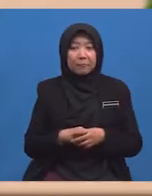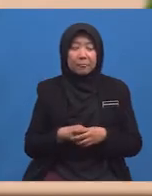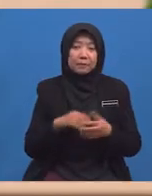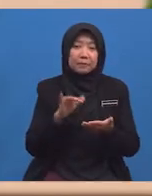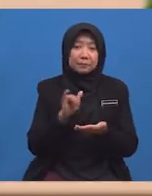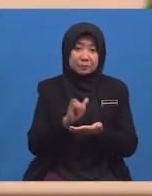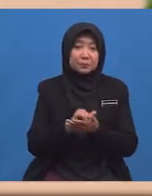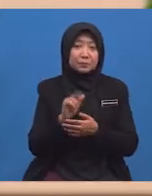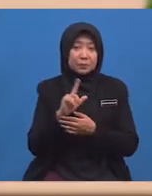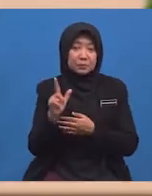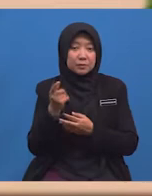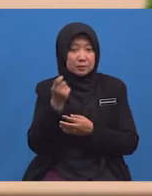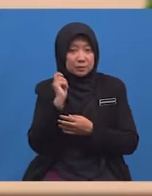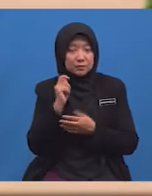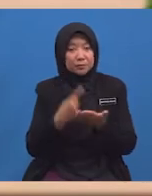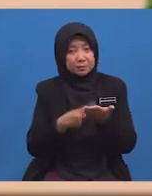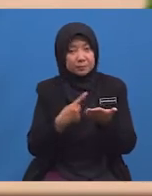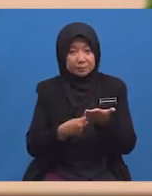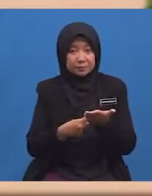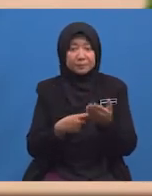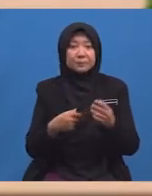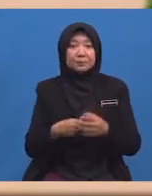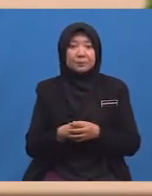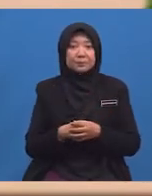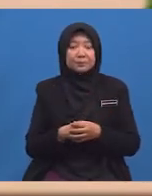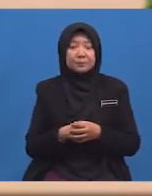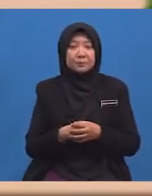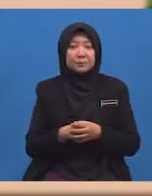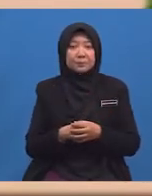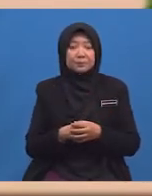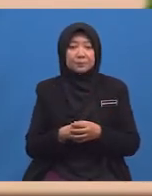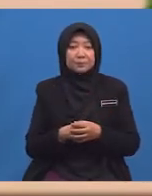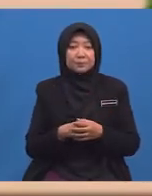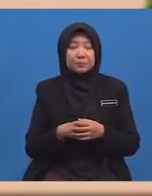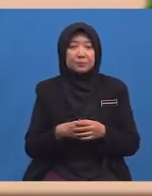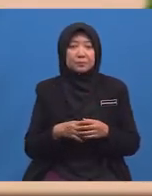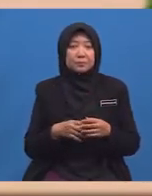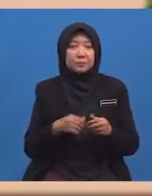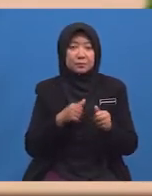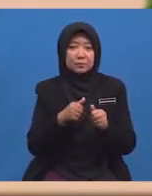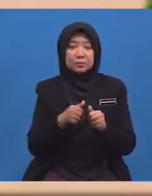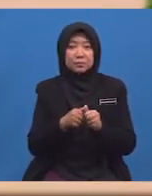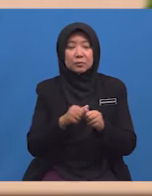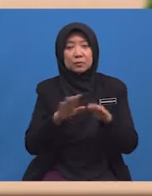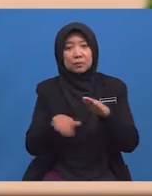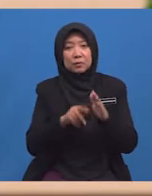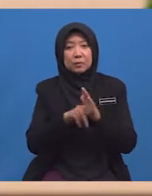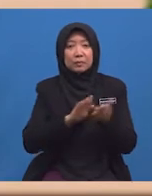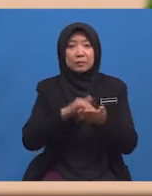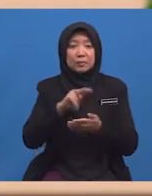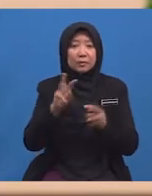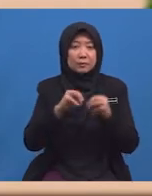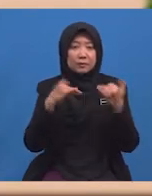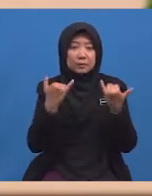Demikianlah kupasan yang cikgu jelaskan berdasarkan subtopik bawah pembangunan masyarakat,